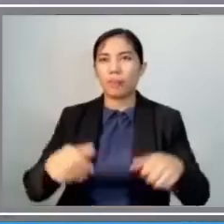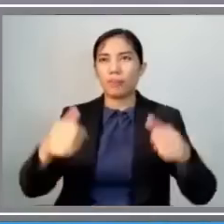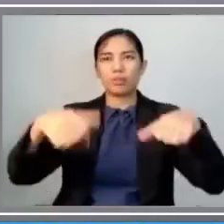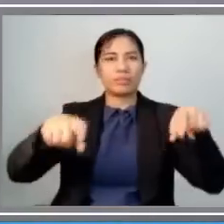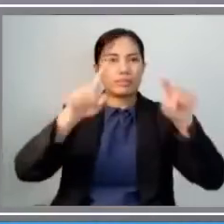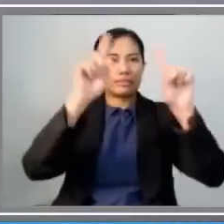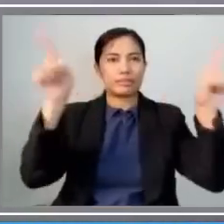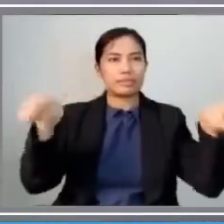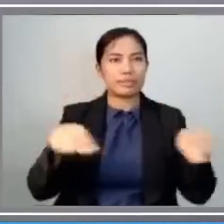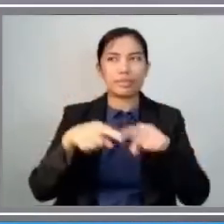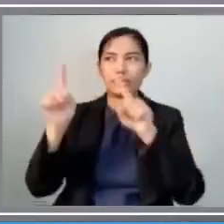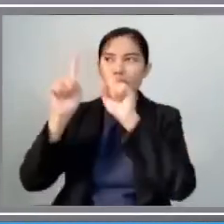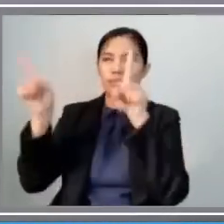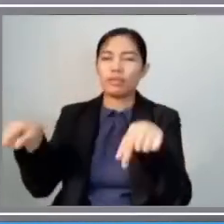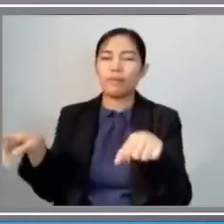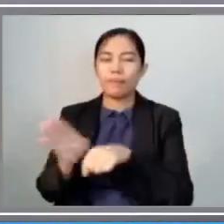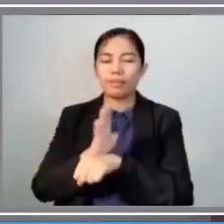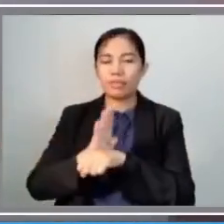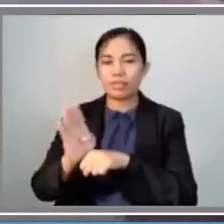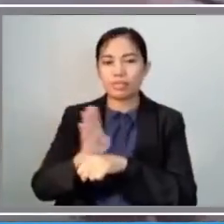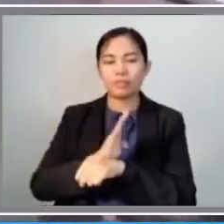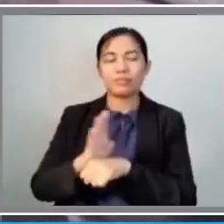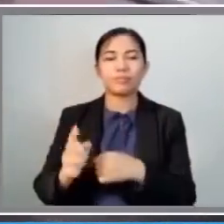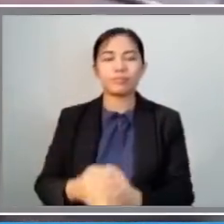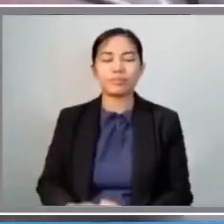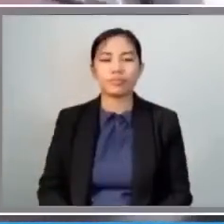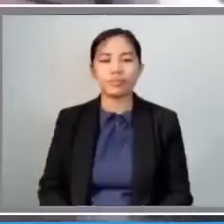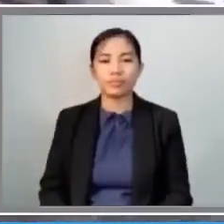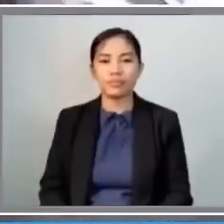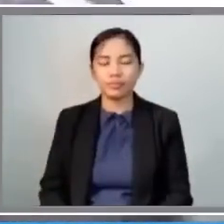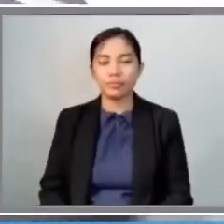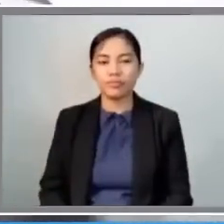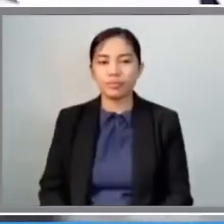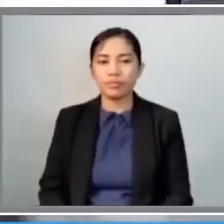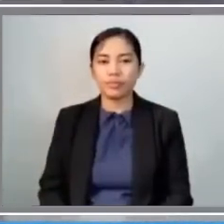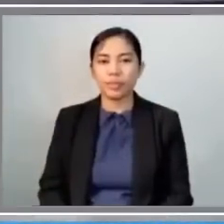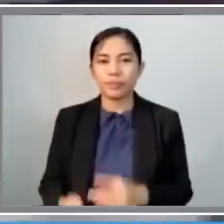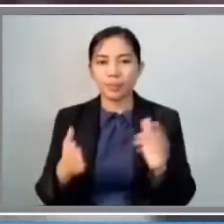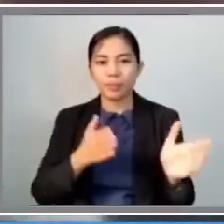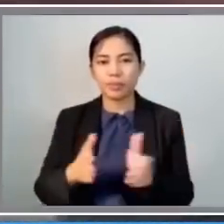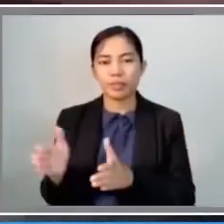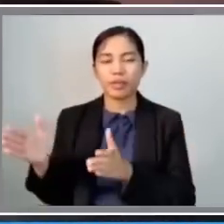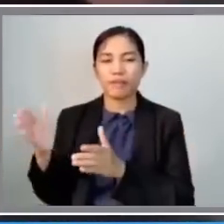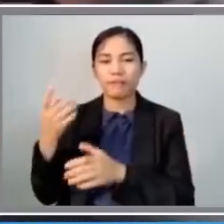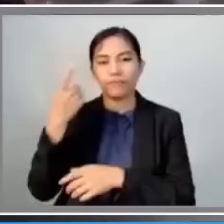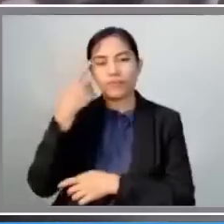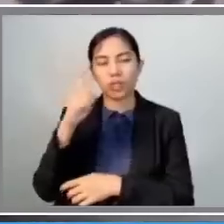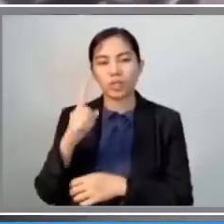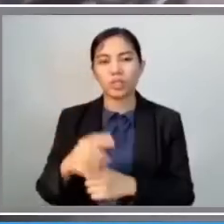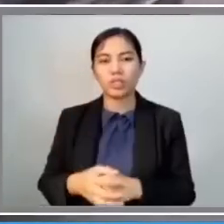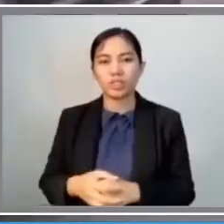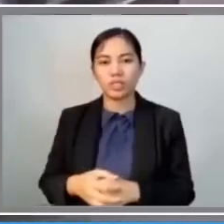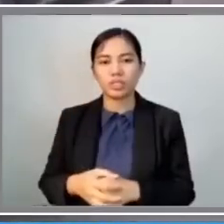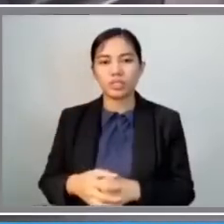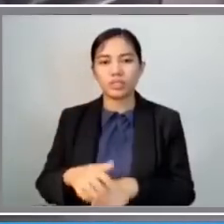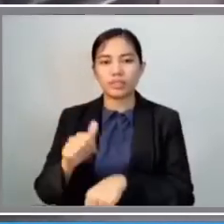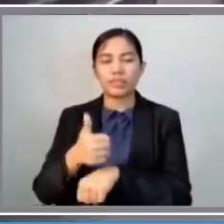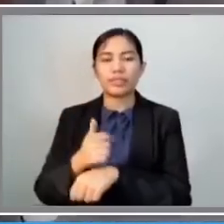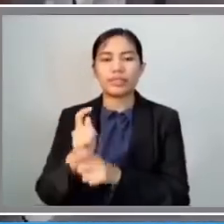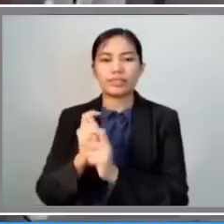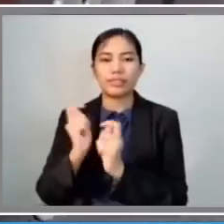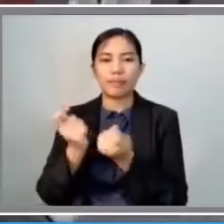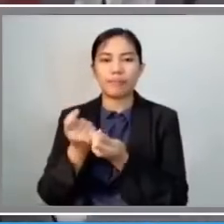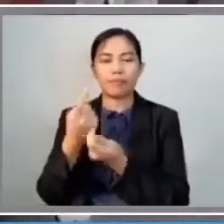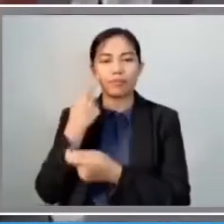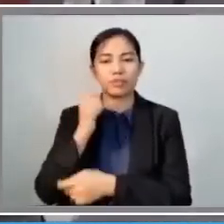sa loops dito sa loob ng Arena at saka yung pag-prepare po natin ng mga yung dedicated team po namin traffic personal